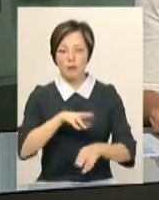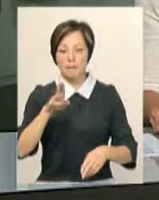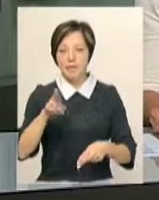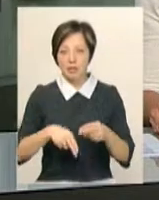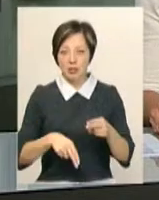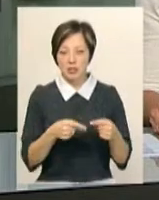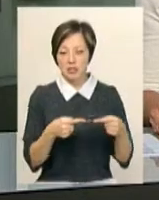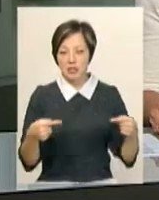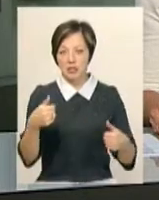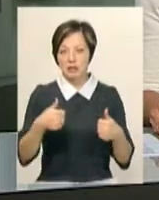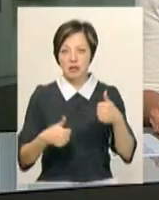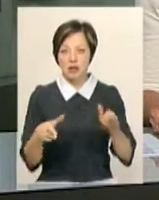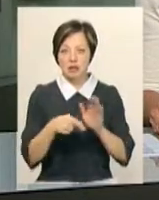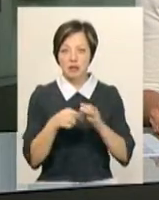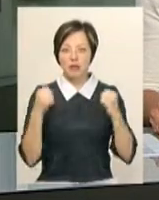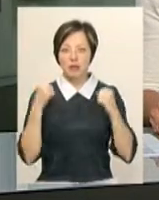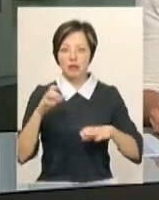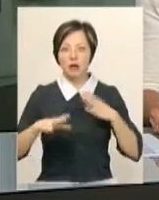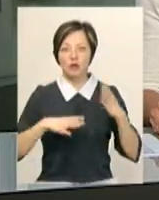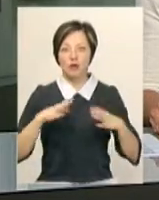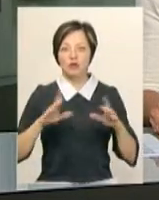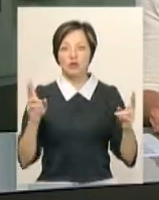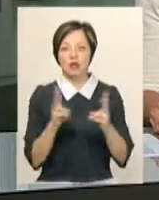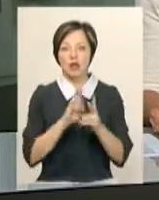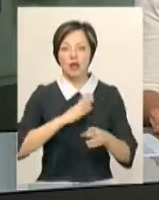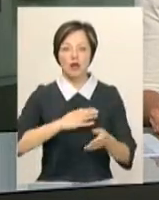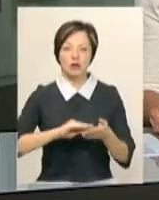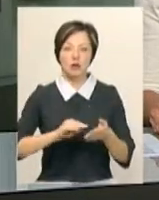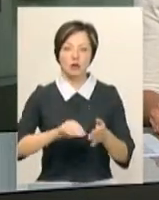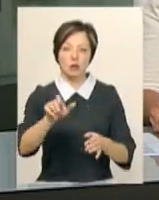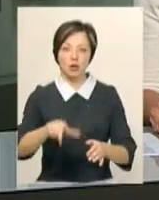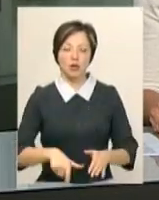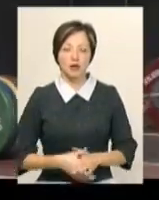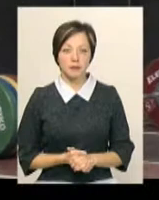закінчення серії змагань зі спортсменами на тренуванні зустрілась наша кореспондентка.